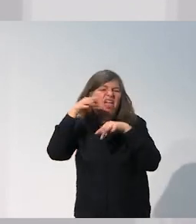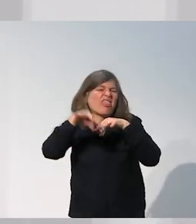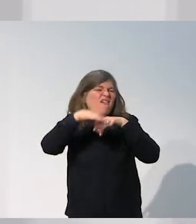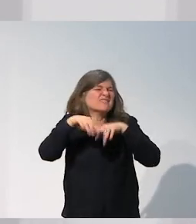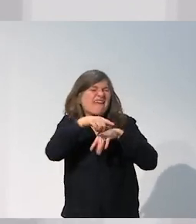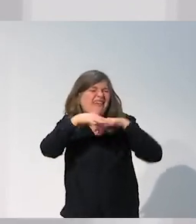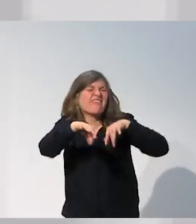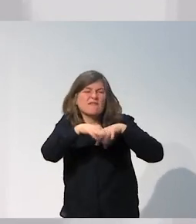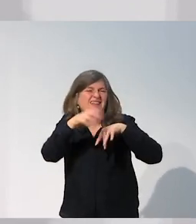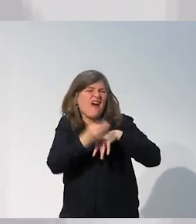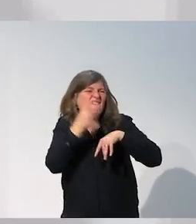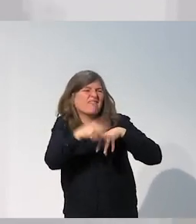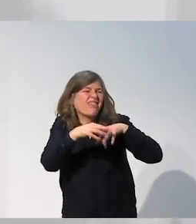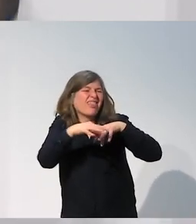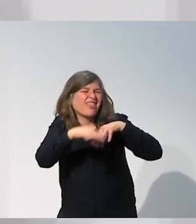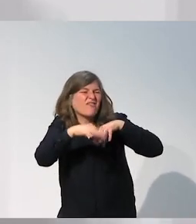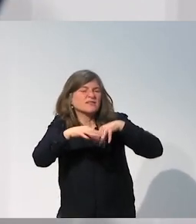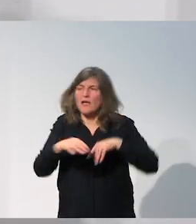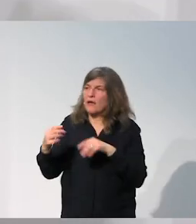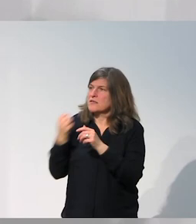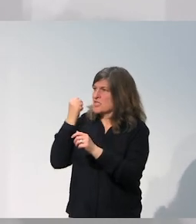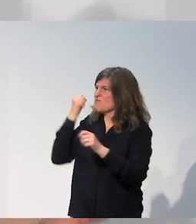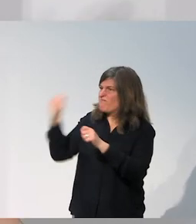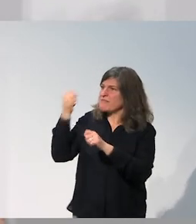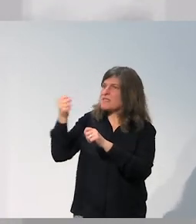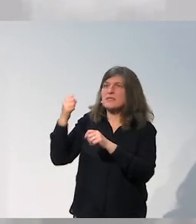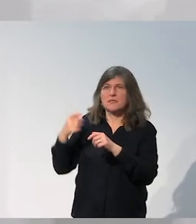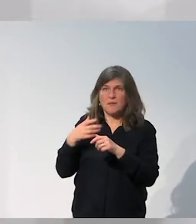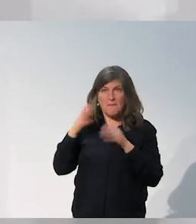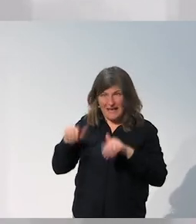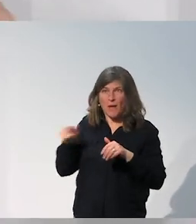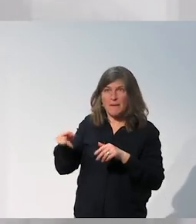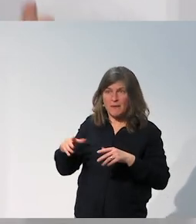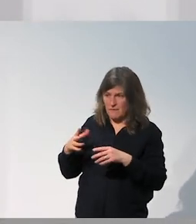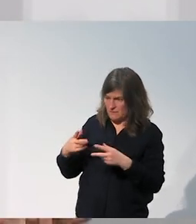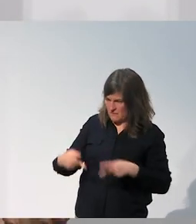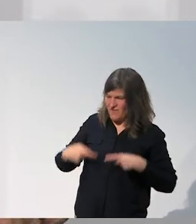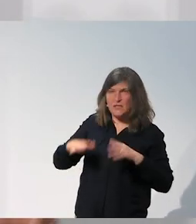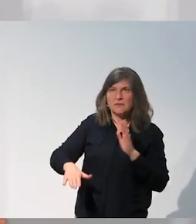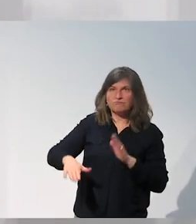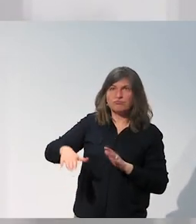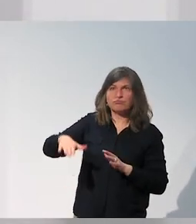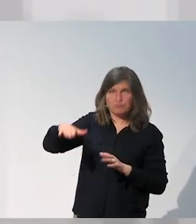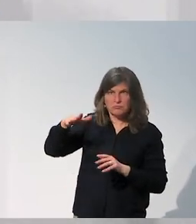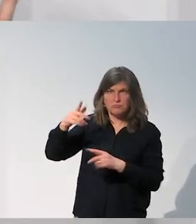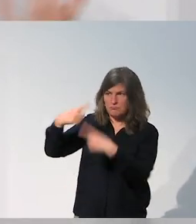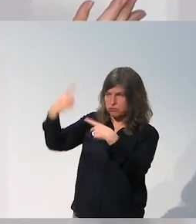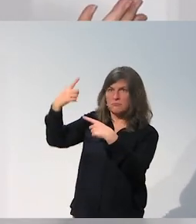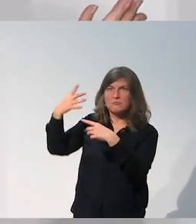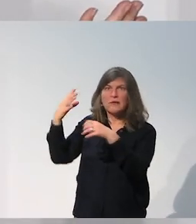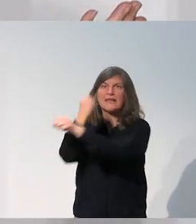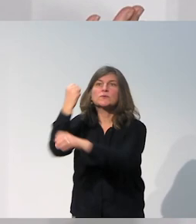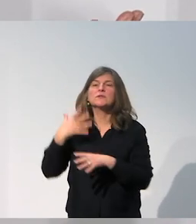voilà, sont en train de faire leur vie, hein, et se sont extraits de l'infamie. Et d'un seul